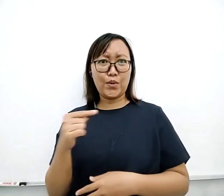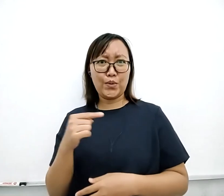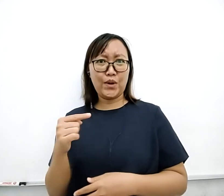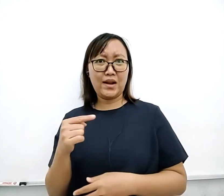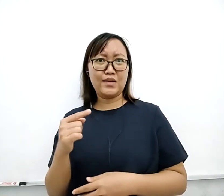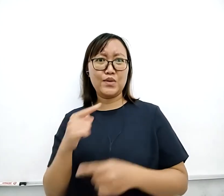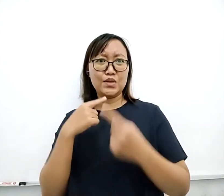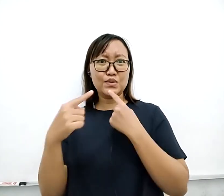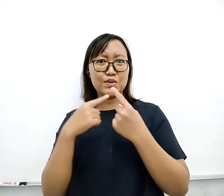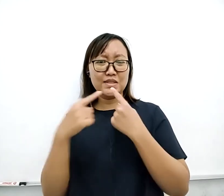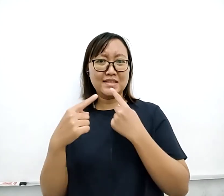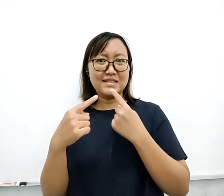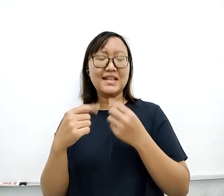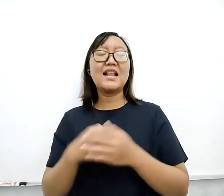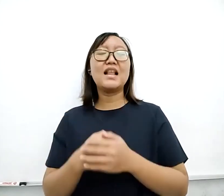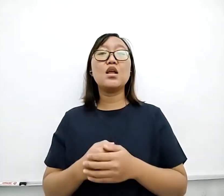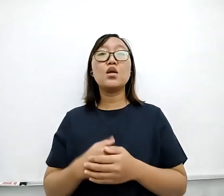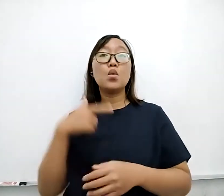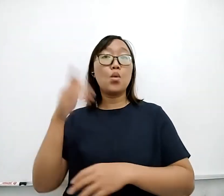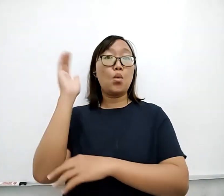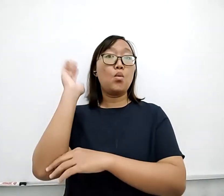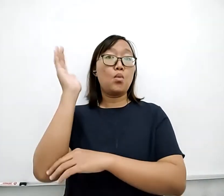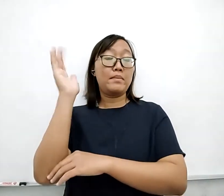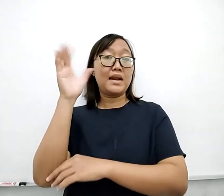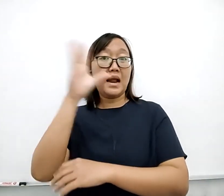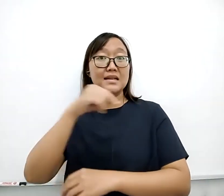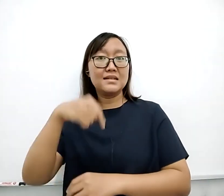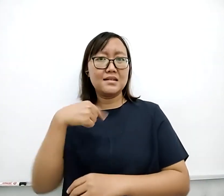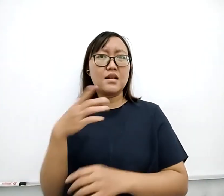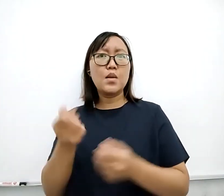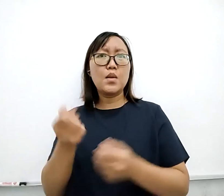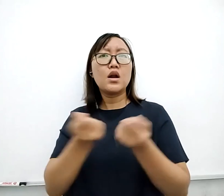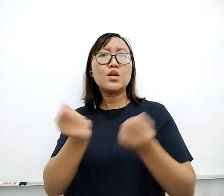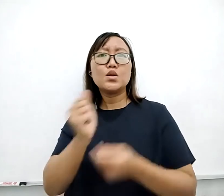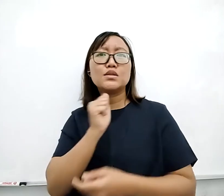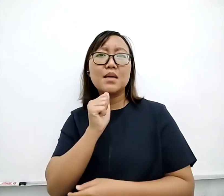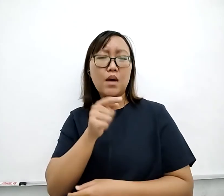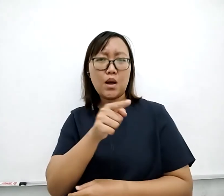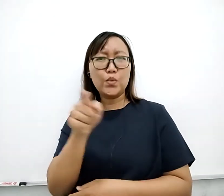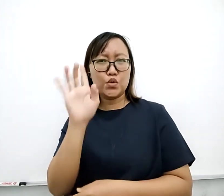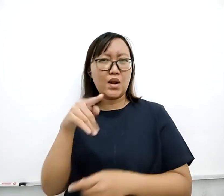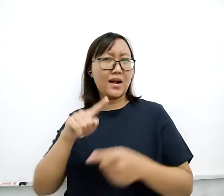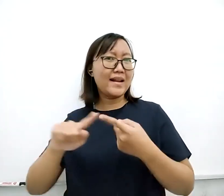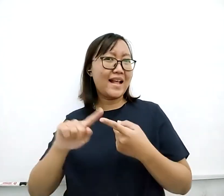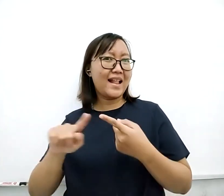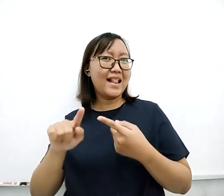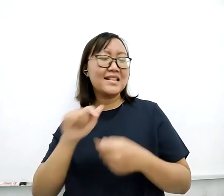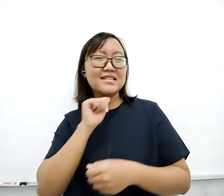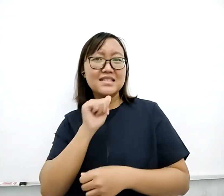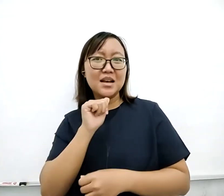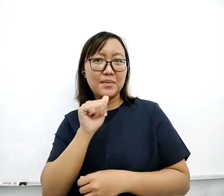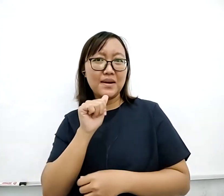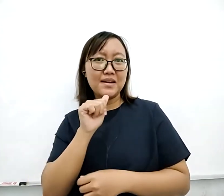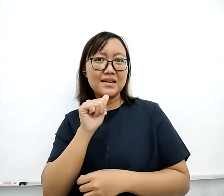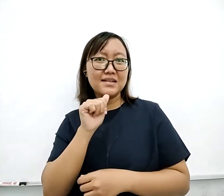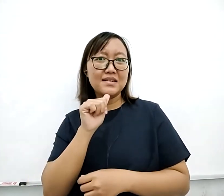hari ini webinar pada hari ini akan dipandu oleh moderator Kondang kita yang mungkin sudah tidak asing lagi bagi teman-teman semua telah hadir di